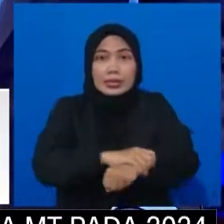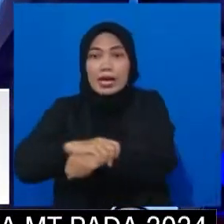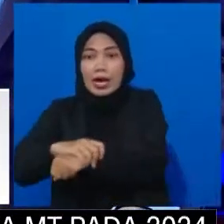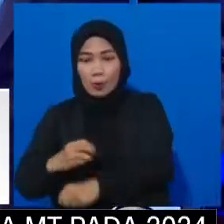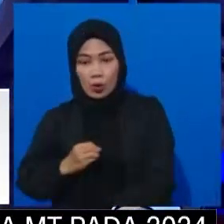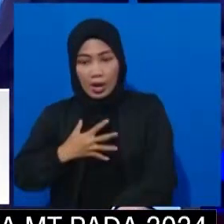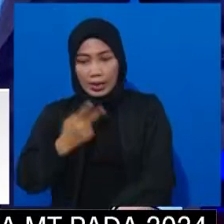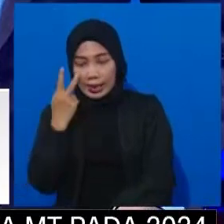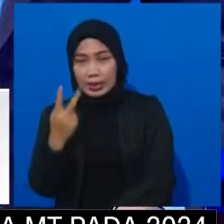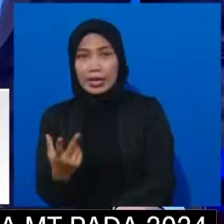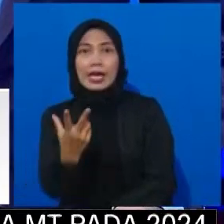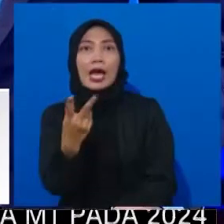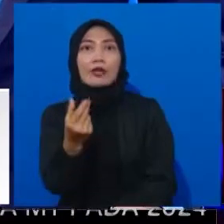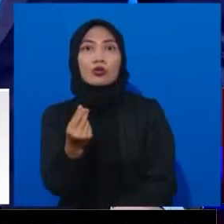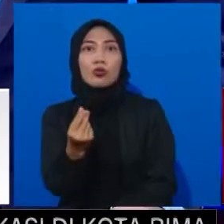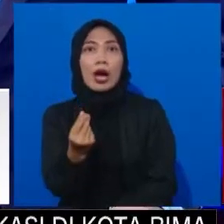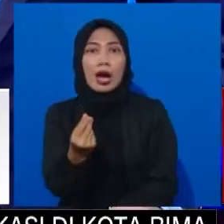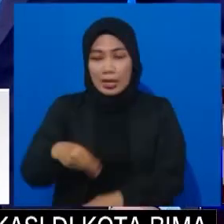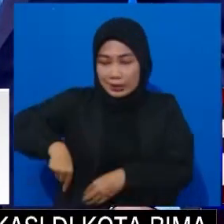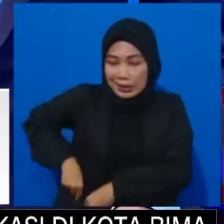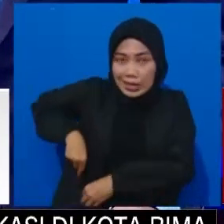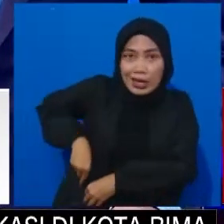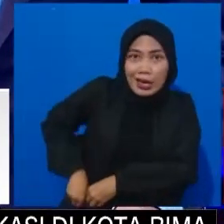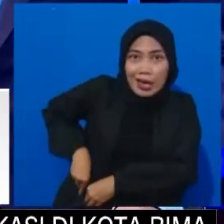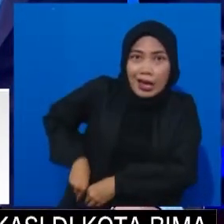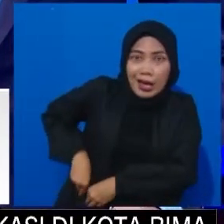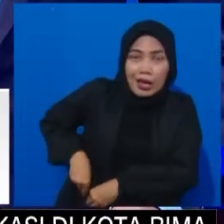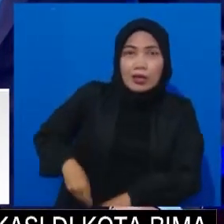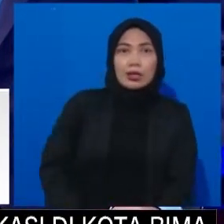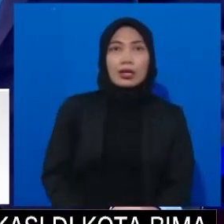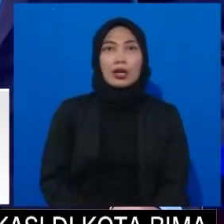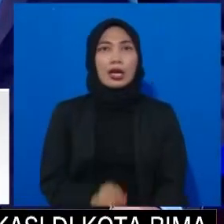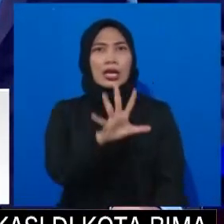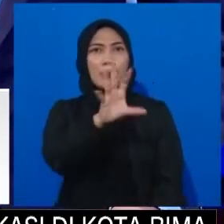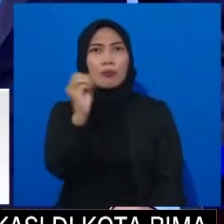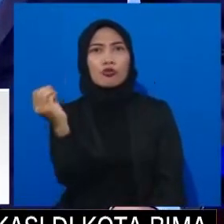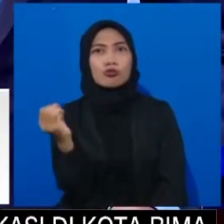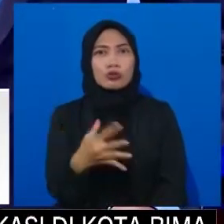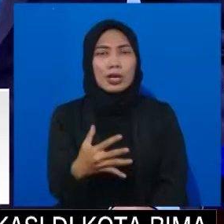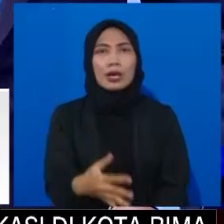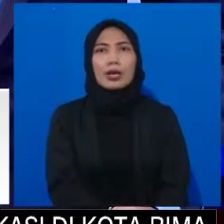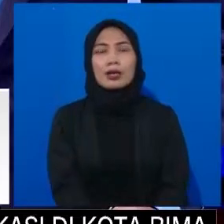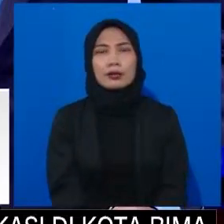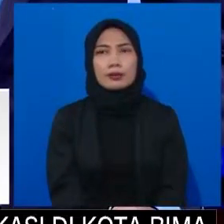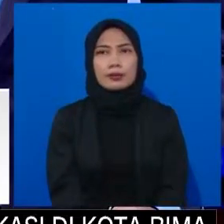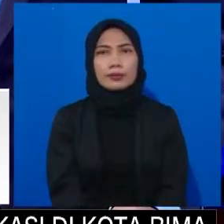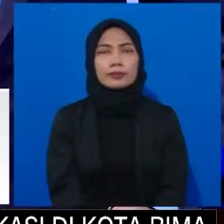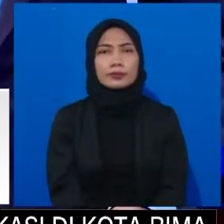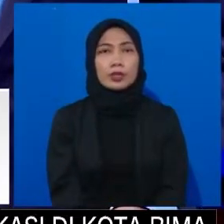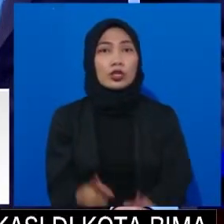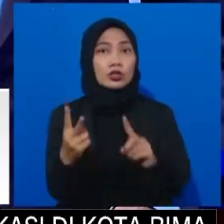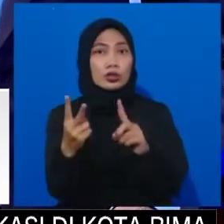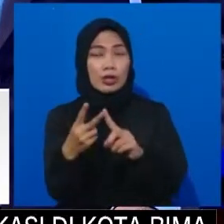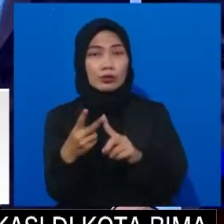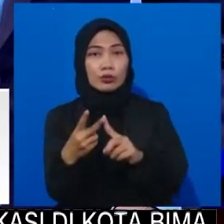setumpuk uang tunai yang disembunyikan di dalam celana dan kemaluan mencapai lebih dari 50 juta rupiah. Sementara itu kasus pengemudi bentor